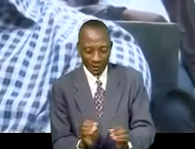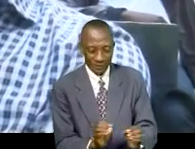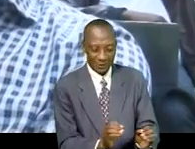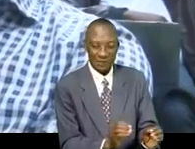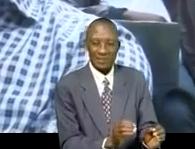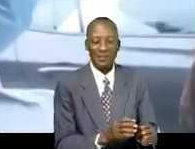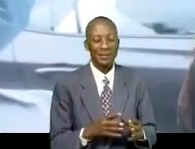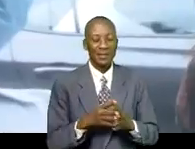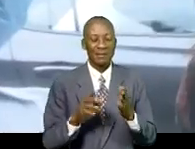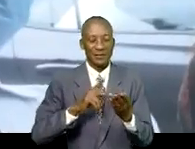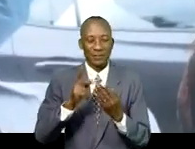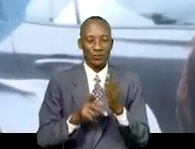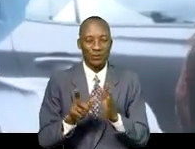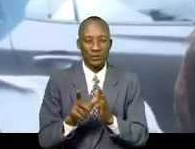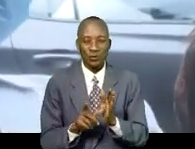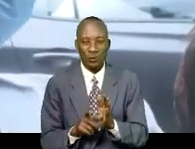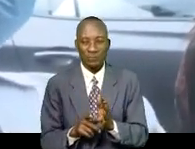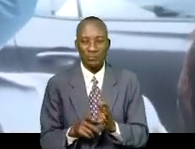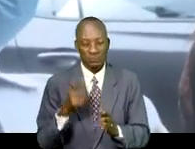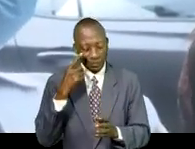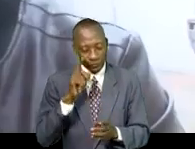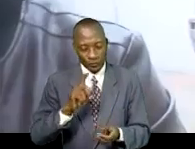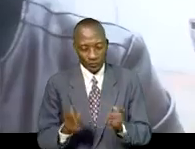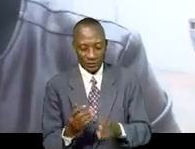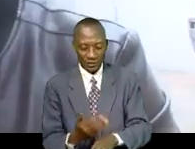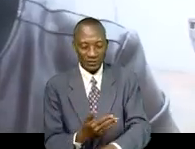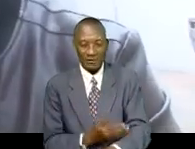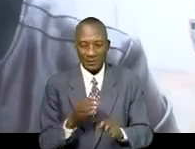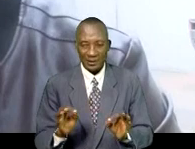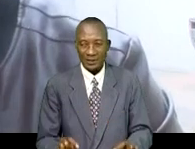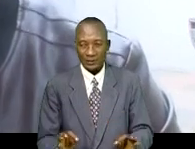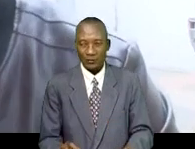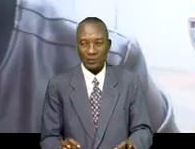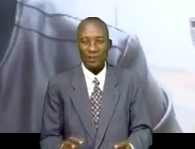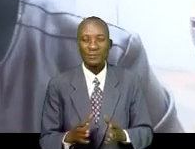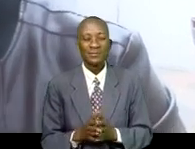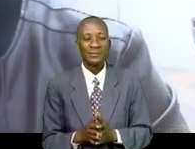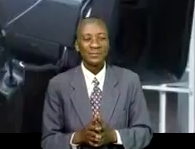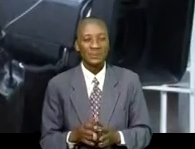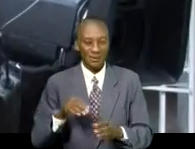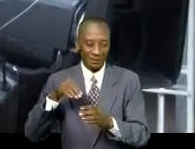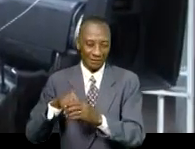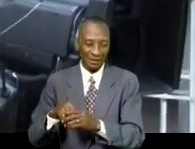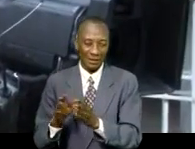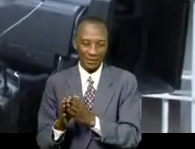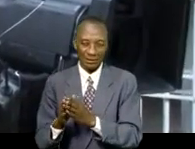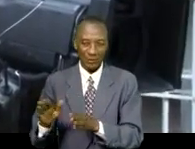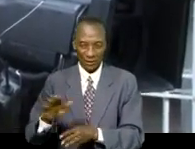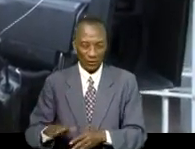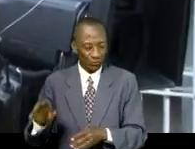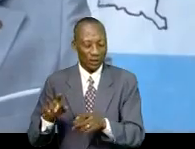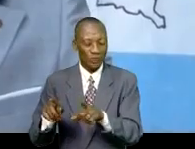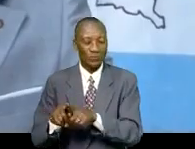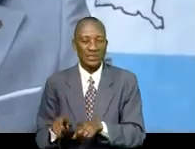de loi relative à l'aménagement du territoire qui a déjà été déposé à l'Assemblée nationale par le gouvernement